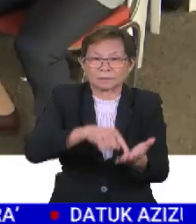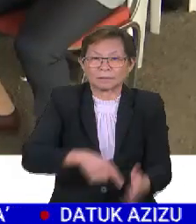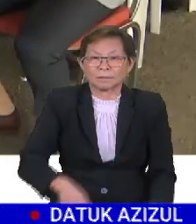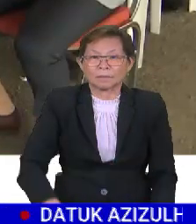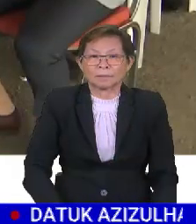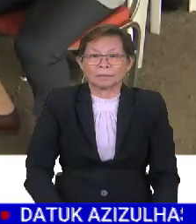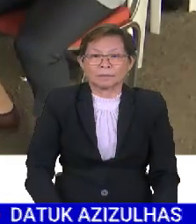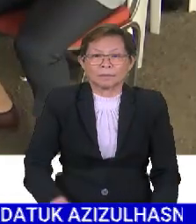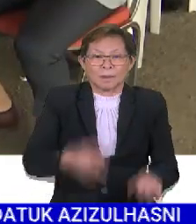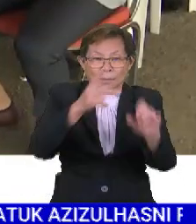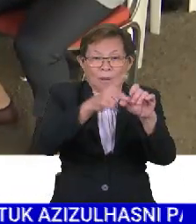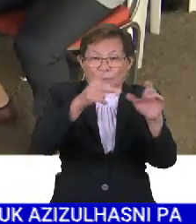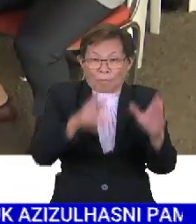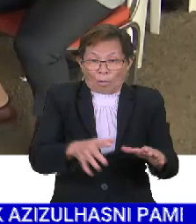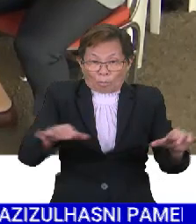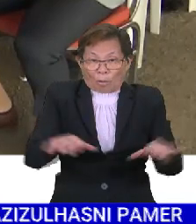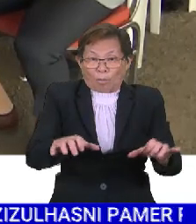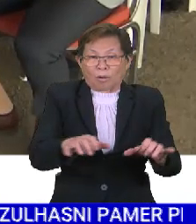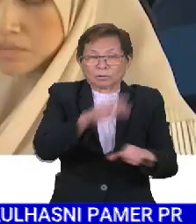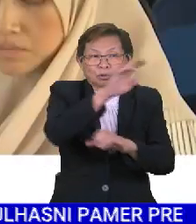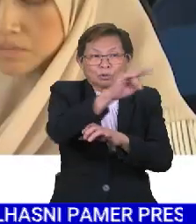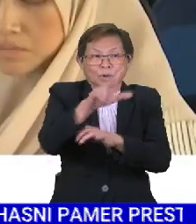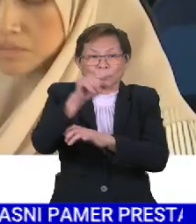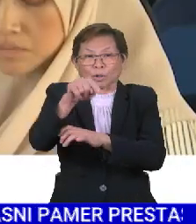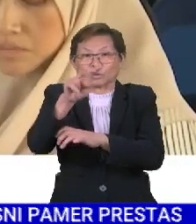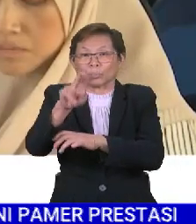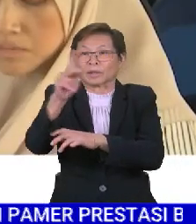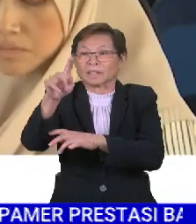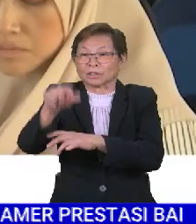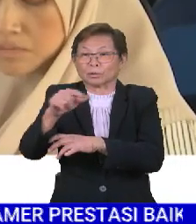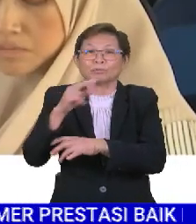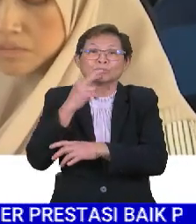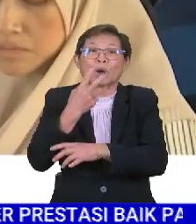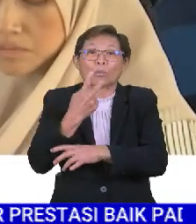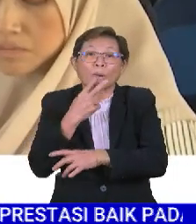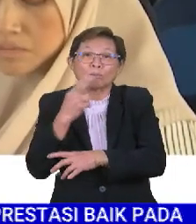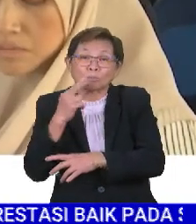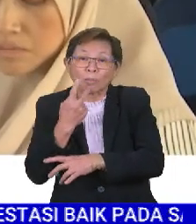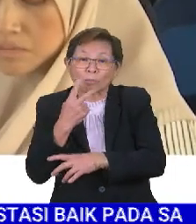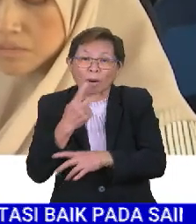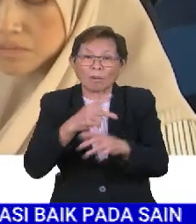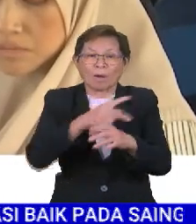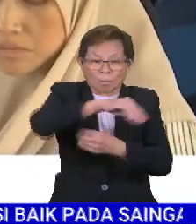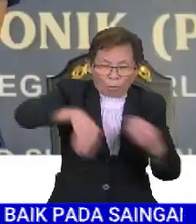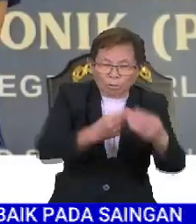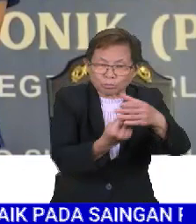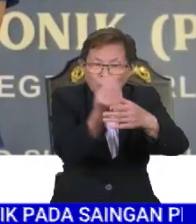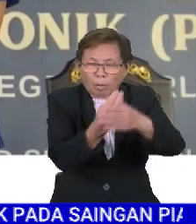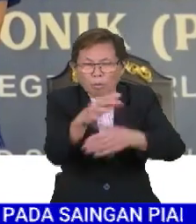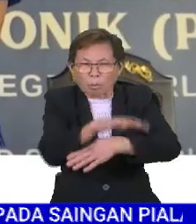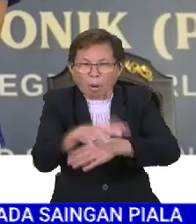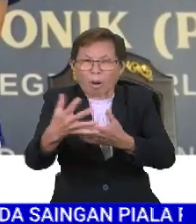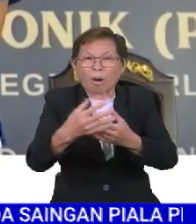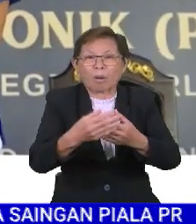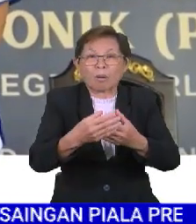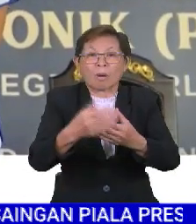Tujuan untuk setiap peserta menghasilkan 73.2 kilogram sayuran sawi bagi setiap pusingan tanaman dengan anggaran